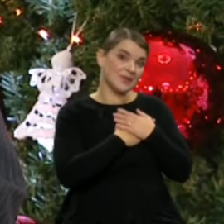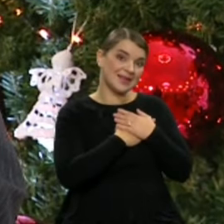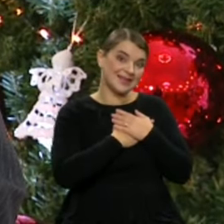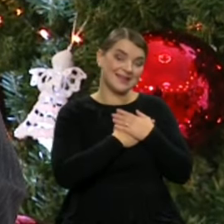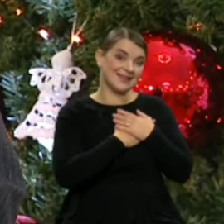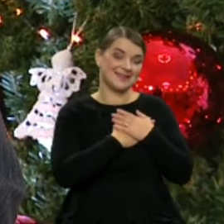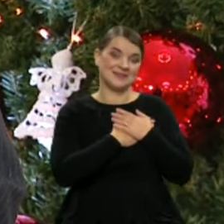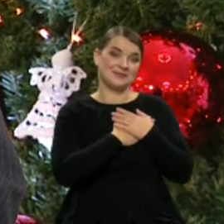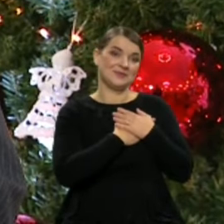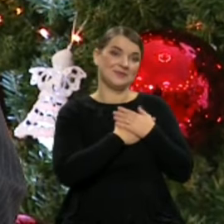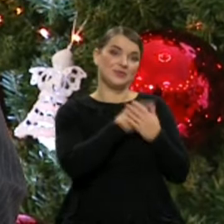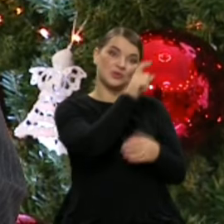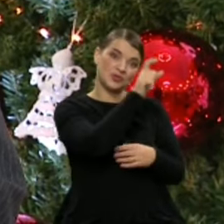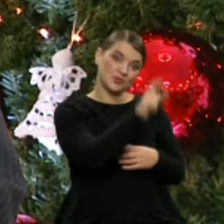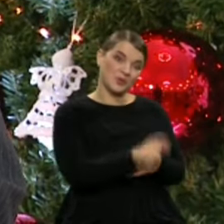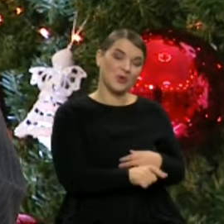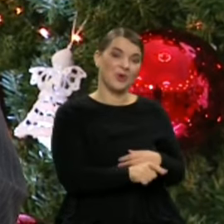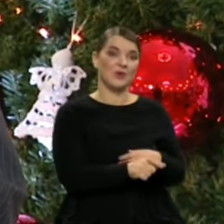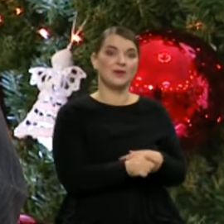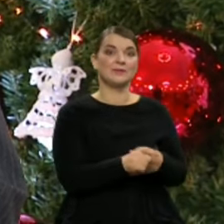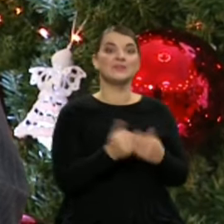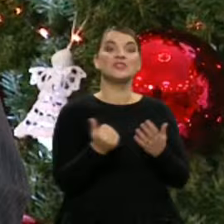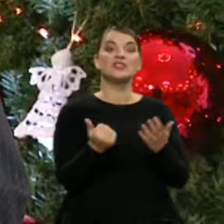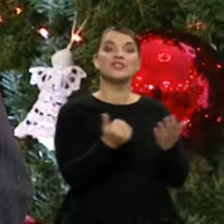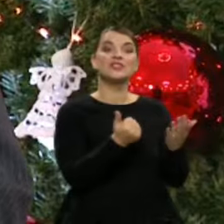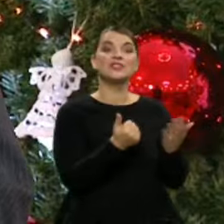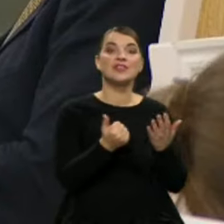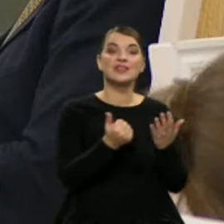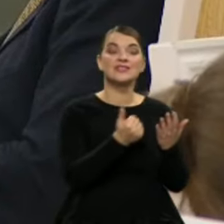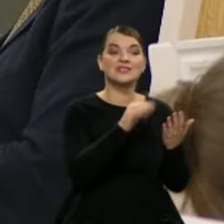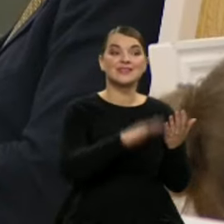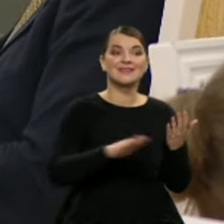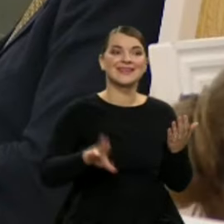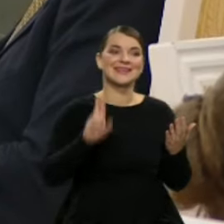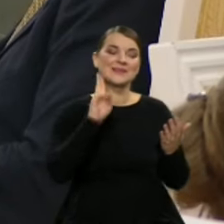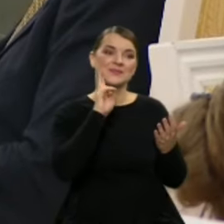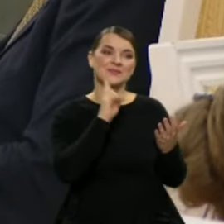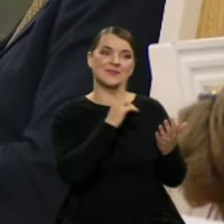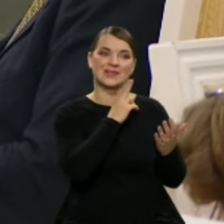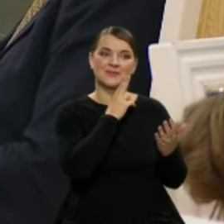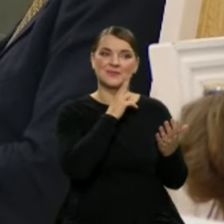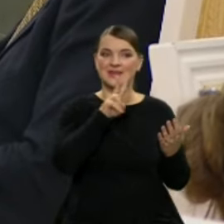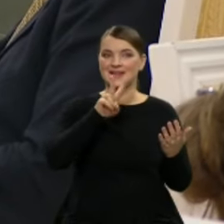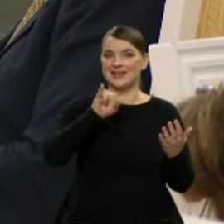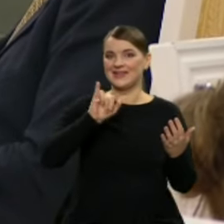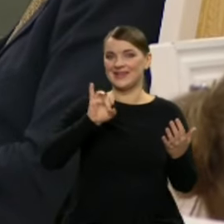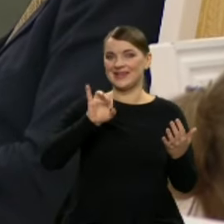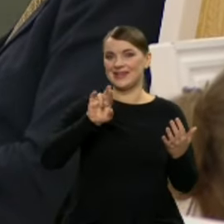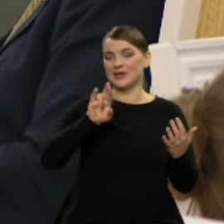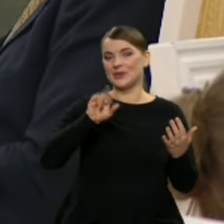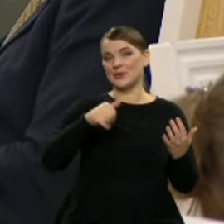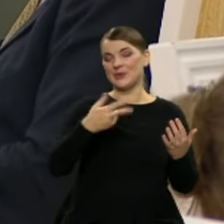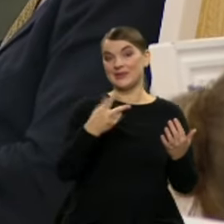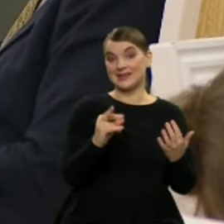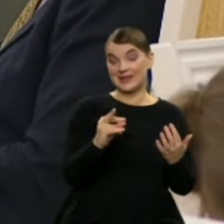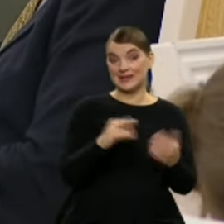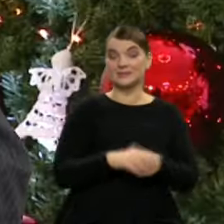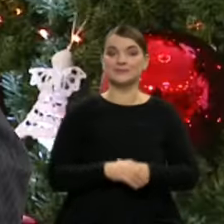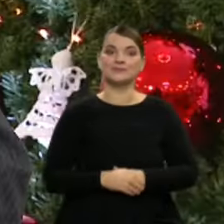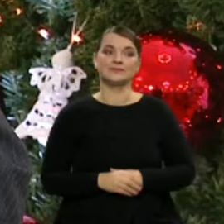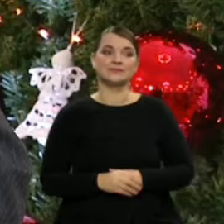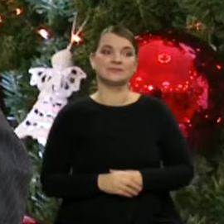žmogui, mūsų šešių vaikų mamai Virgutį. Ir norėčiau